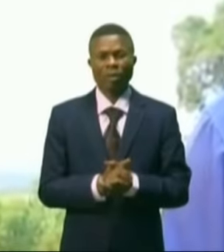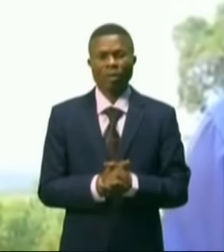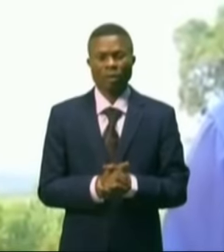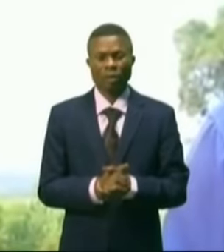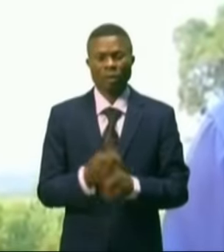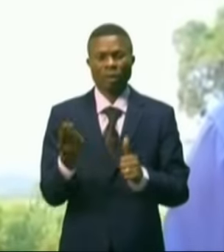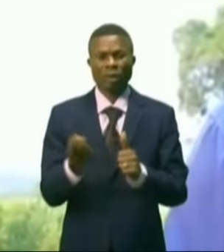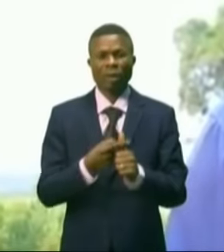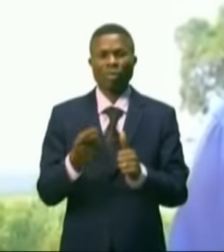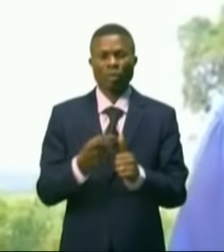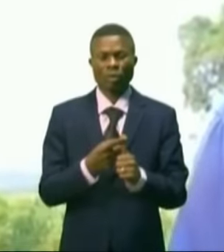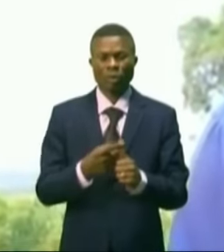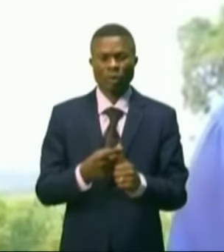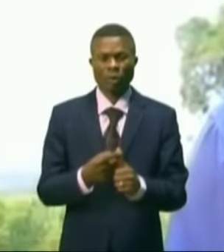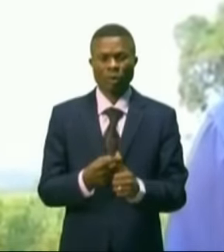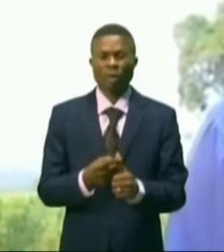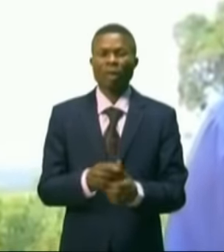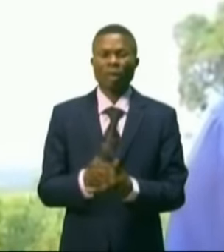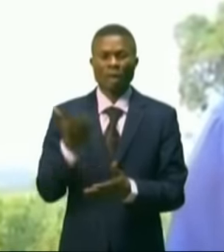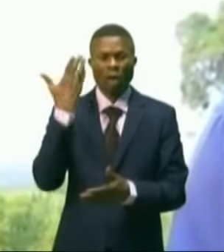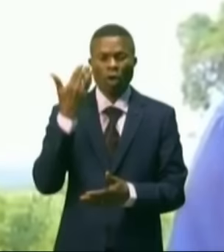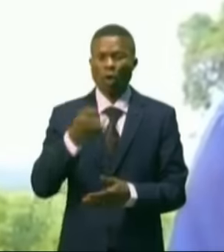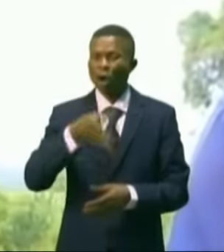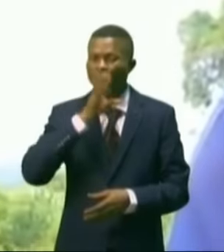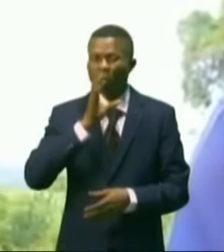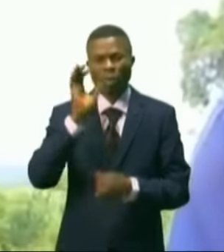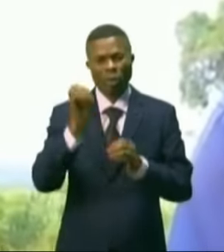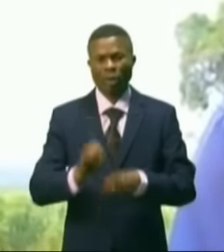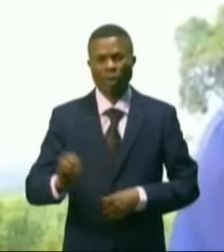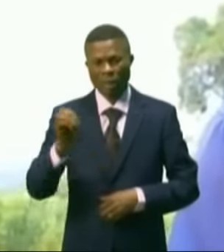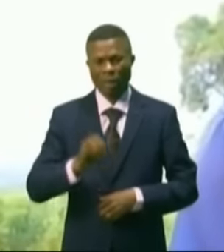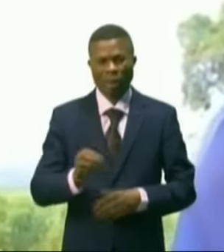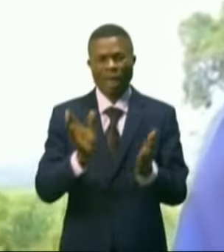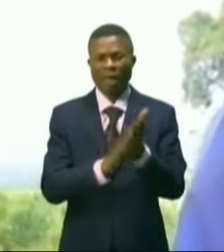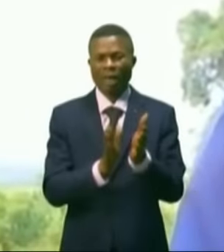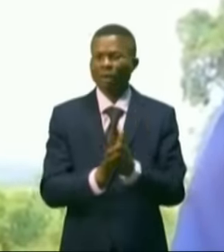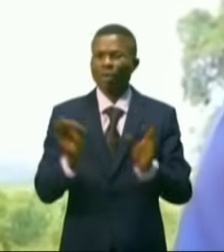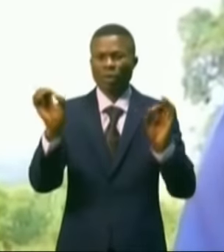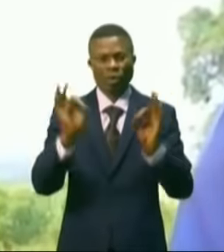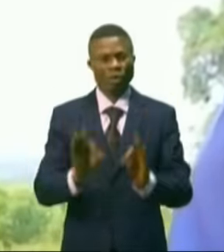Première chose, nous manquons de sources d'eau potable et il n'y a même pas d'école.